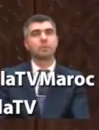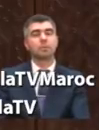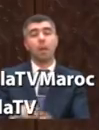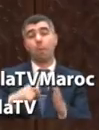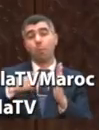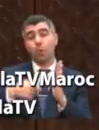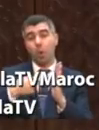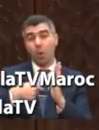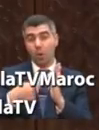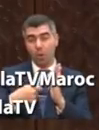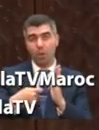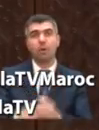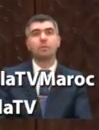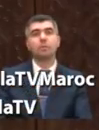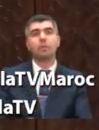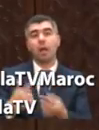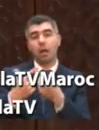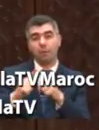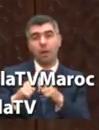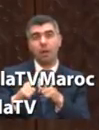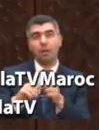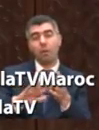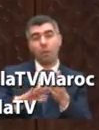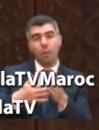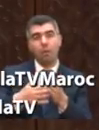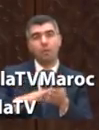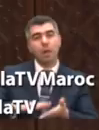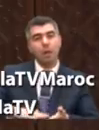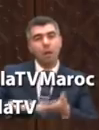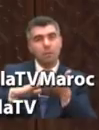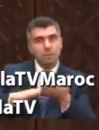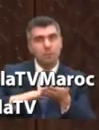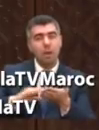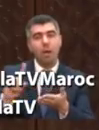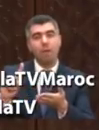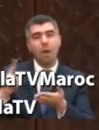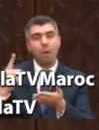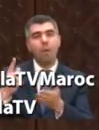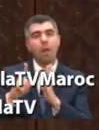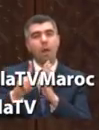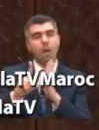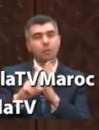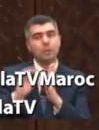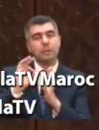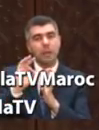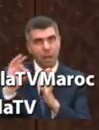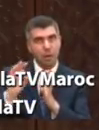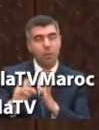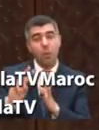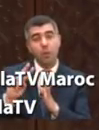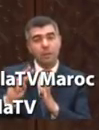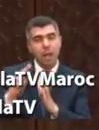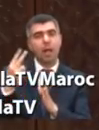المشروع يستمد القوة ديالو انطلاقا من مكتسبات أولا ديال المنظومة، وثانيا من